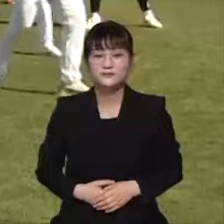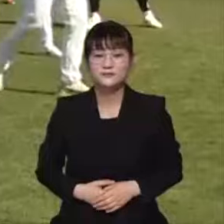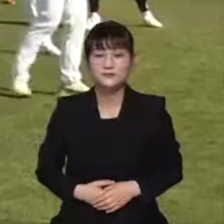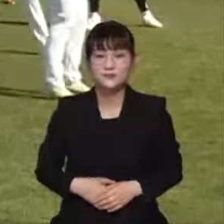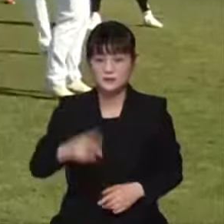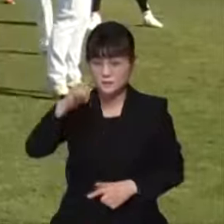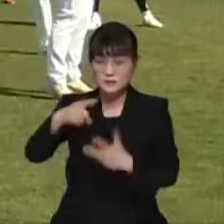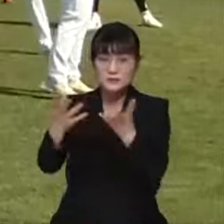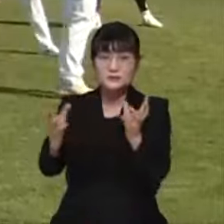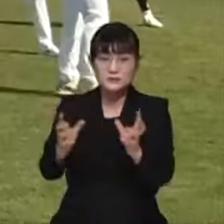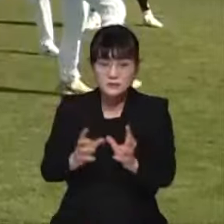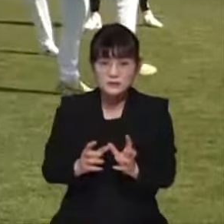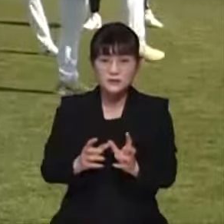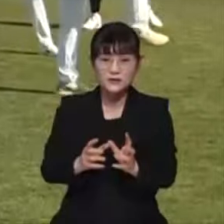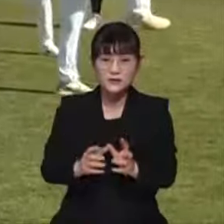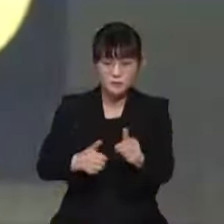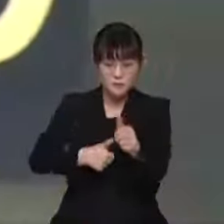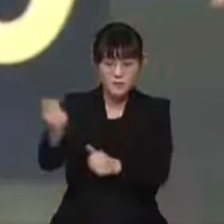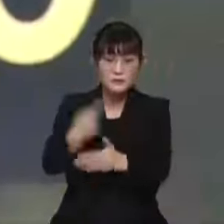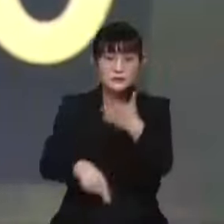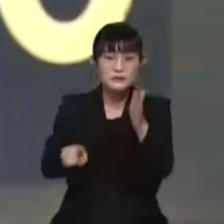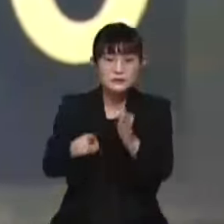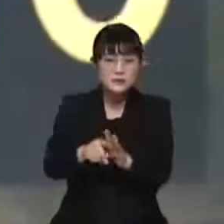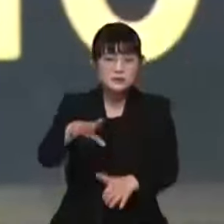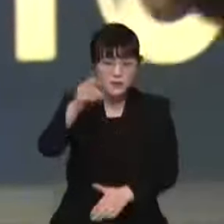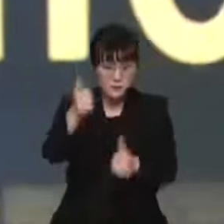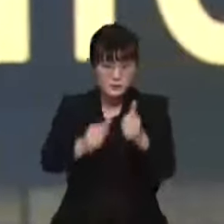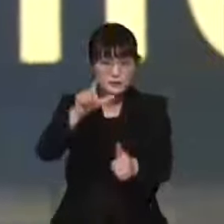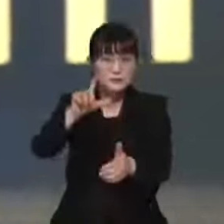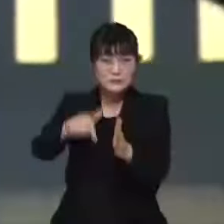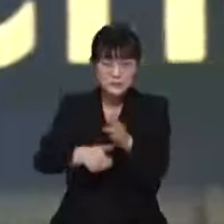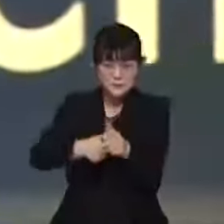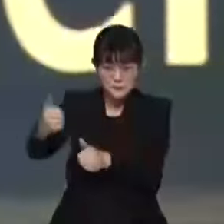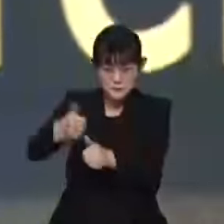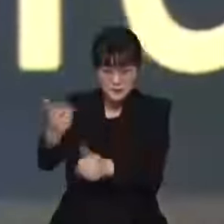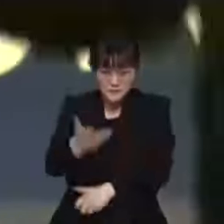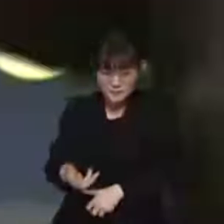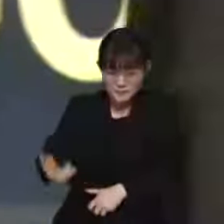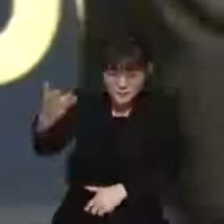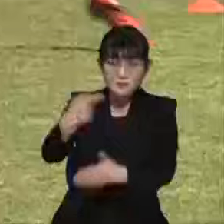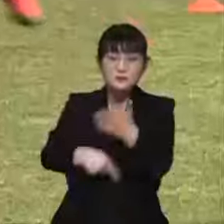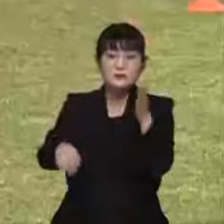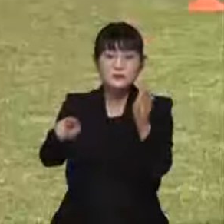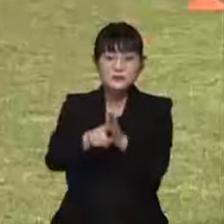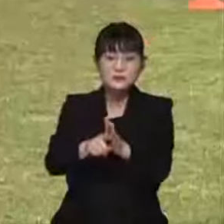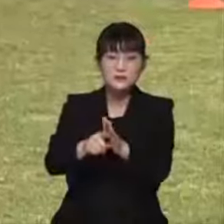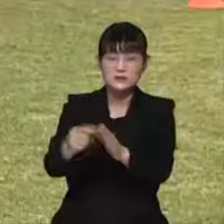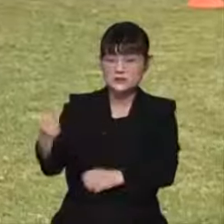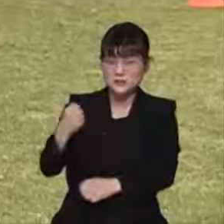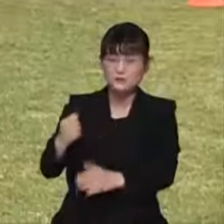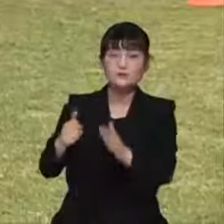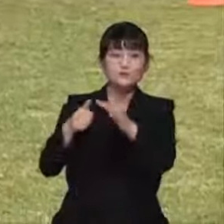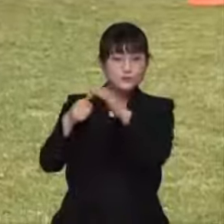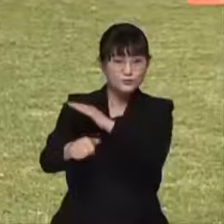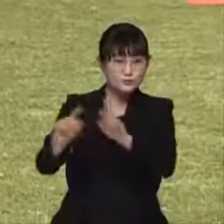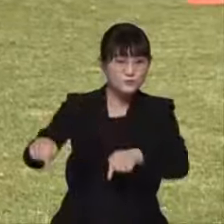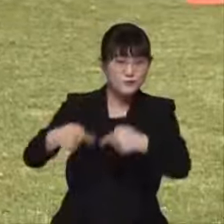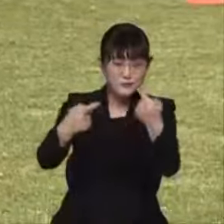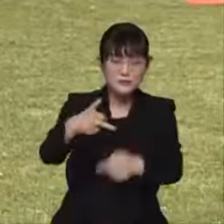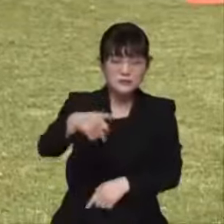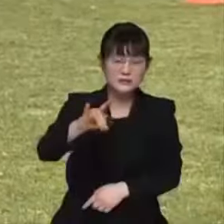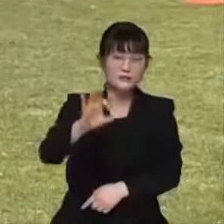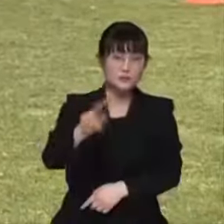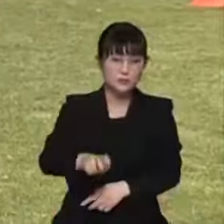기아 타이거즈가 시즌 우승을 위해 초반 상승세가 필요하다며 홈 개막전에 최적의 라인업으로 키움을 상대하겠다고